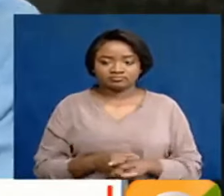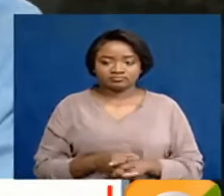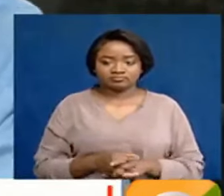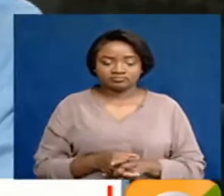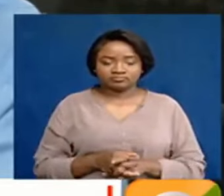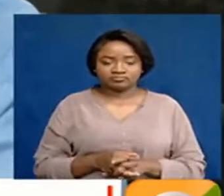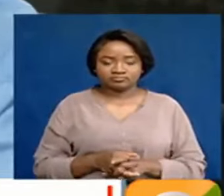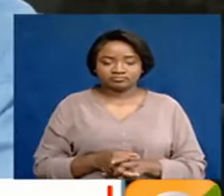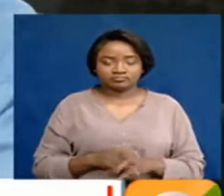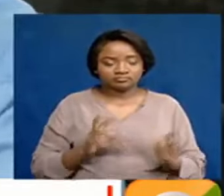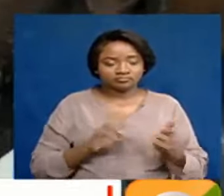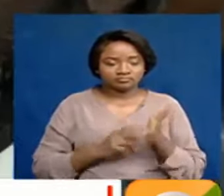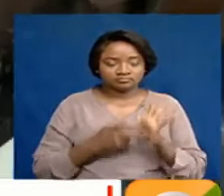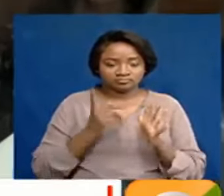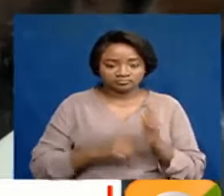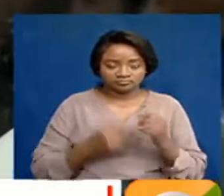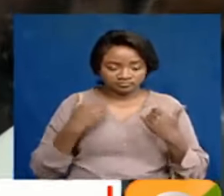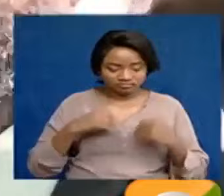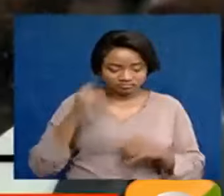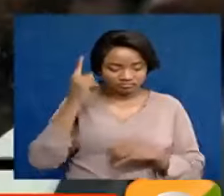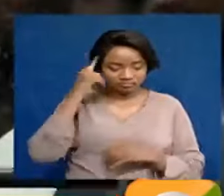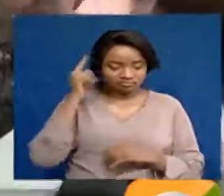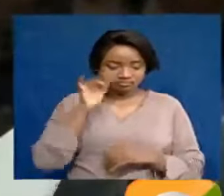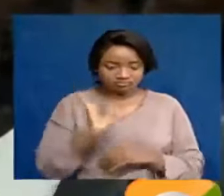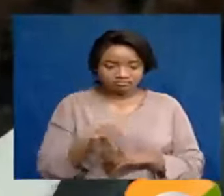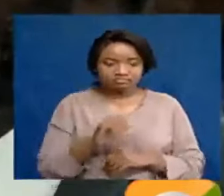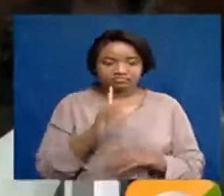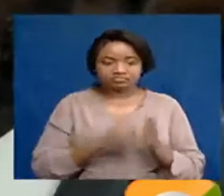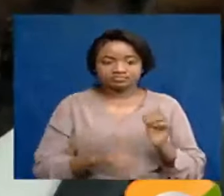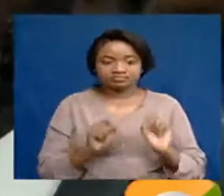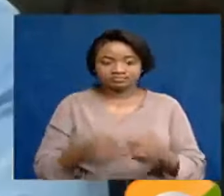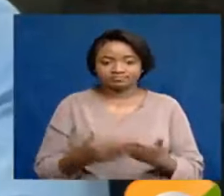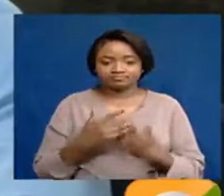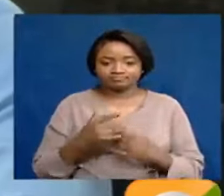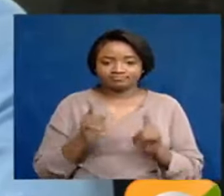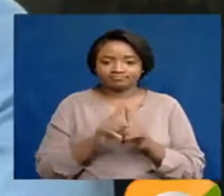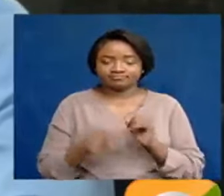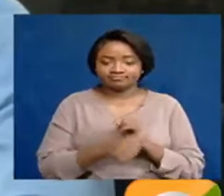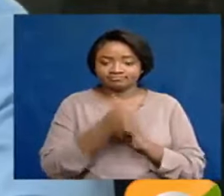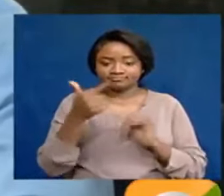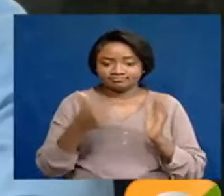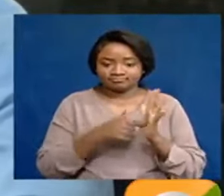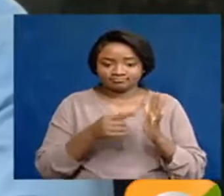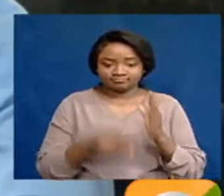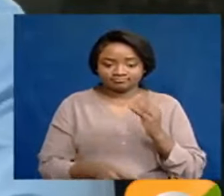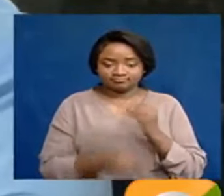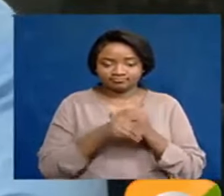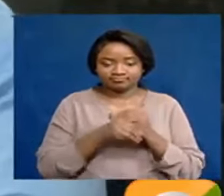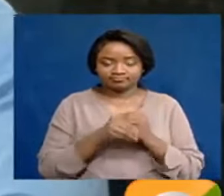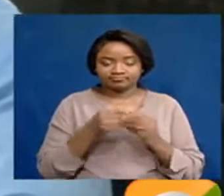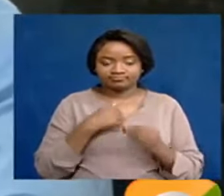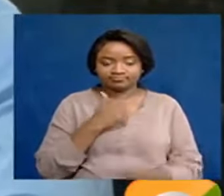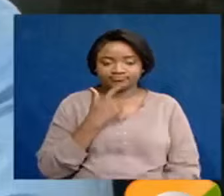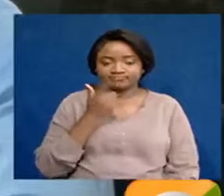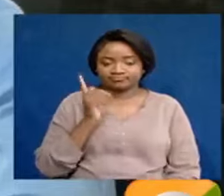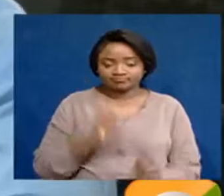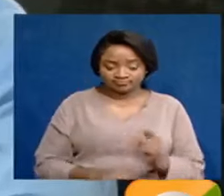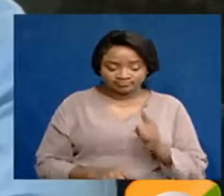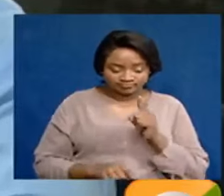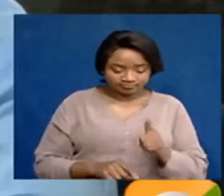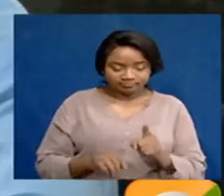So I think that is what it would like to say. And we would like to say that this bill